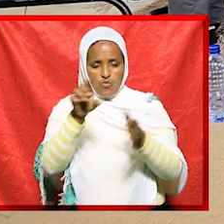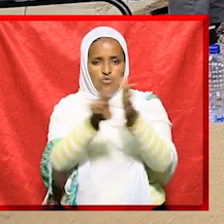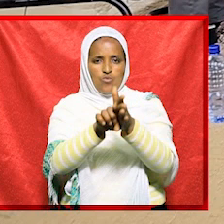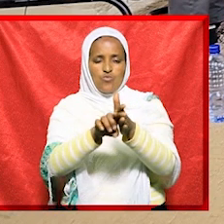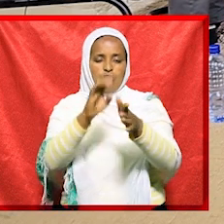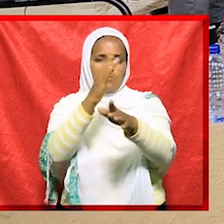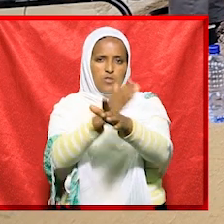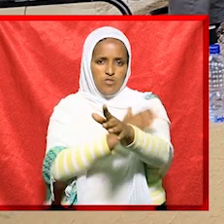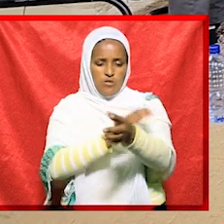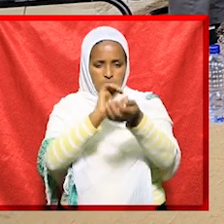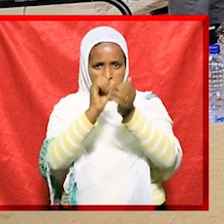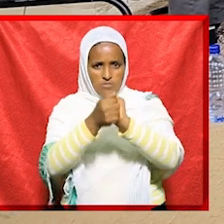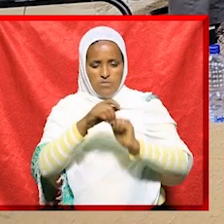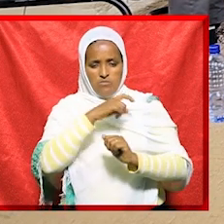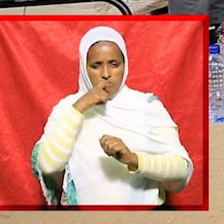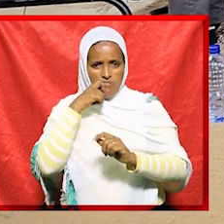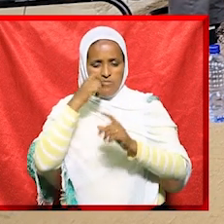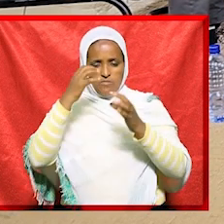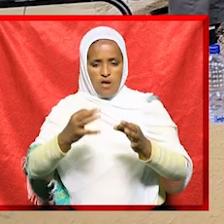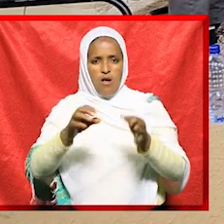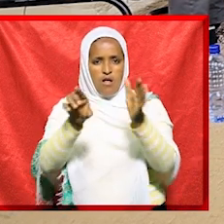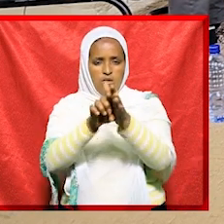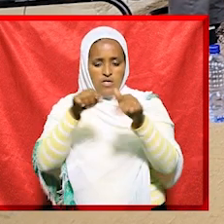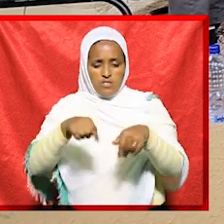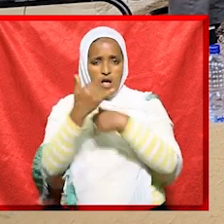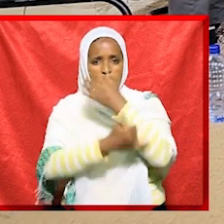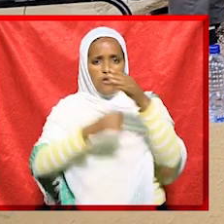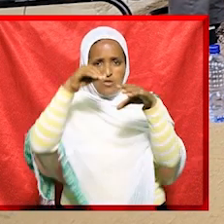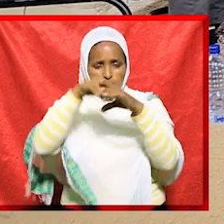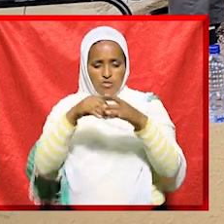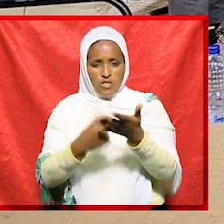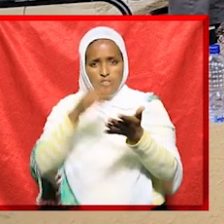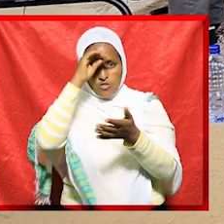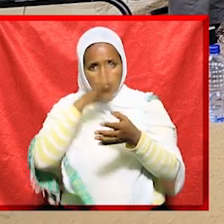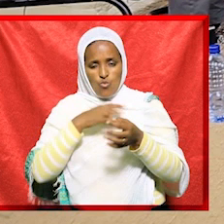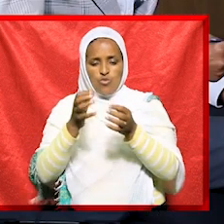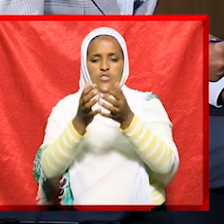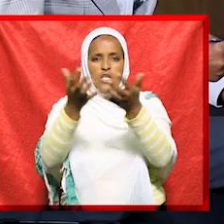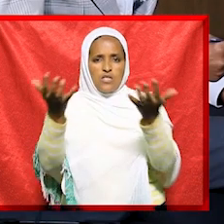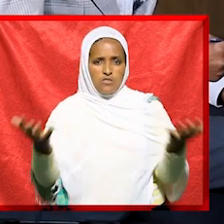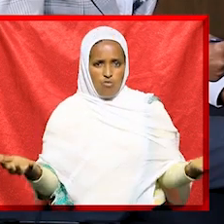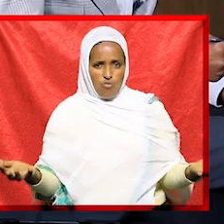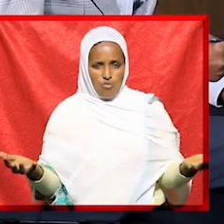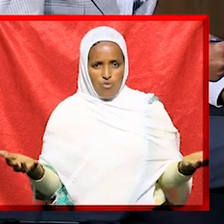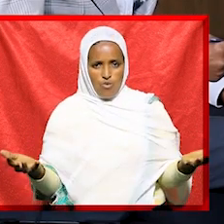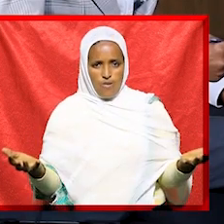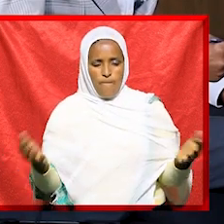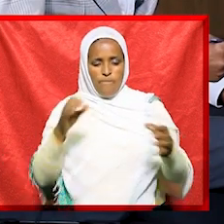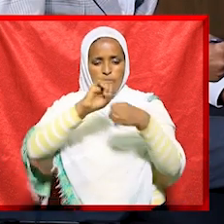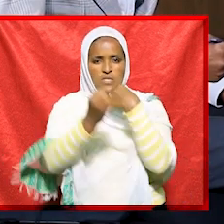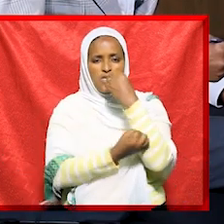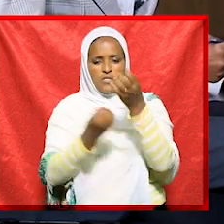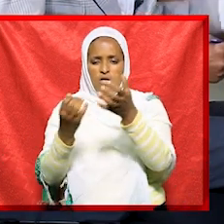ህጉን፣ ጠንካራ ህግ፣ ሶስተኛ ኢንፍራስትራክቸር፣ እዚህ ሀገር ውስጥ ለእነዚህ ሰዎች የተዘረጉ